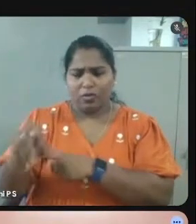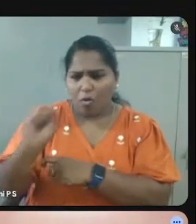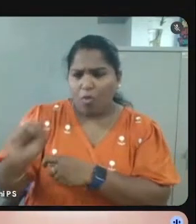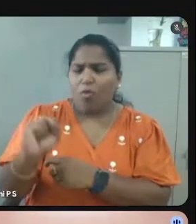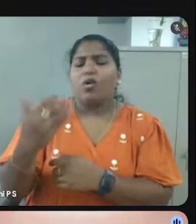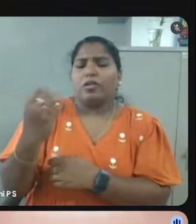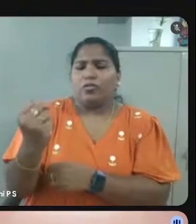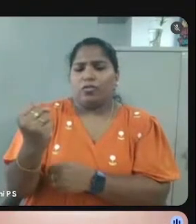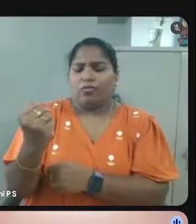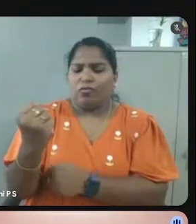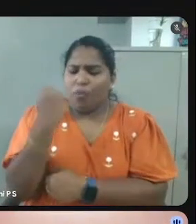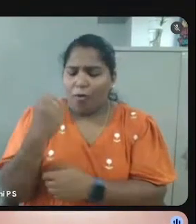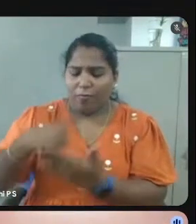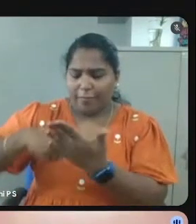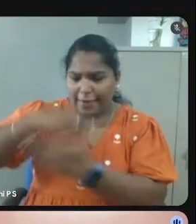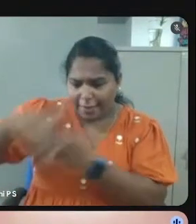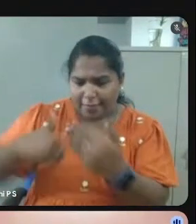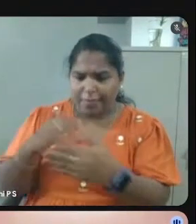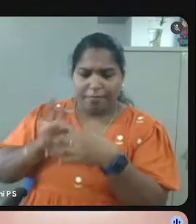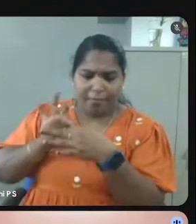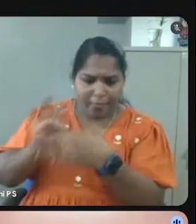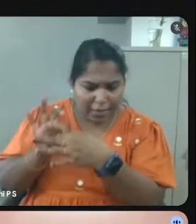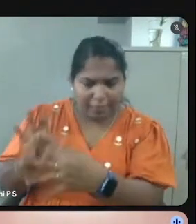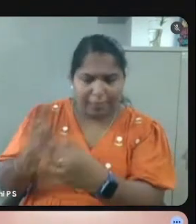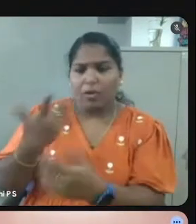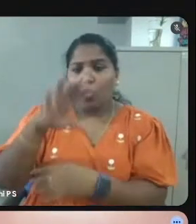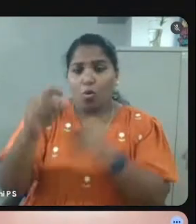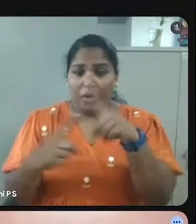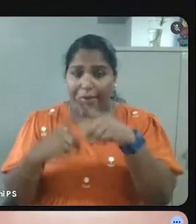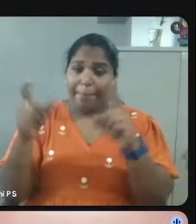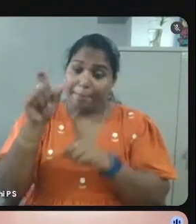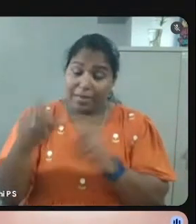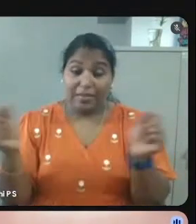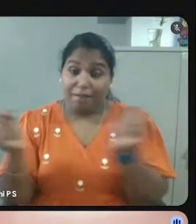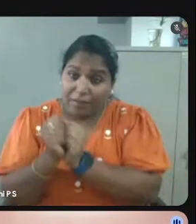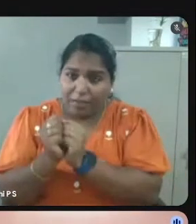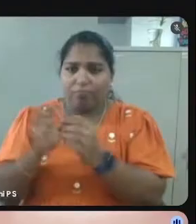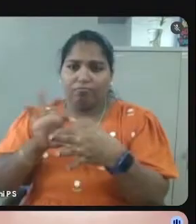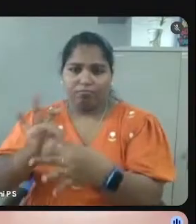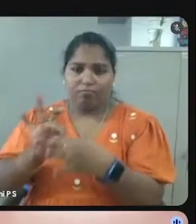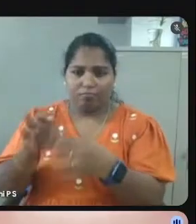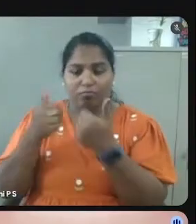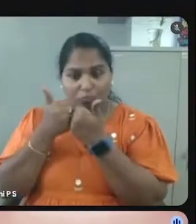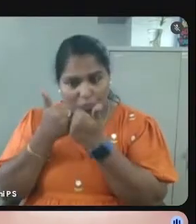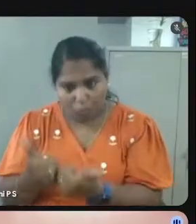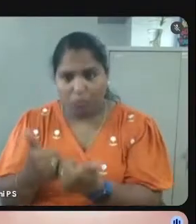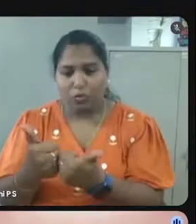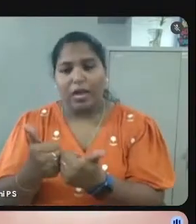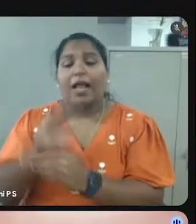റിലേഷൻഷിപ്പും ഒരു കോൺഫിഡൻഷ്യാലിറ്റിയും ഒരു കംഫർട്ട്നെസ് സ്റ്റേജും ഇതിൽ തന്നെ കൊടുക്കും. അവർ അങ്ങനെ ചെയ്യുമ്പോൾ ഒരു എംപത്തിയോടി,